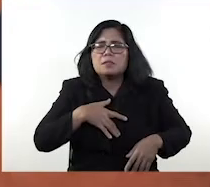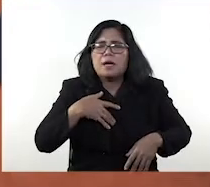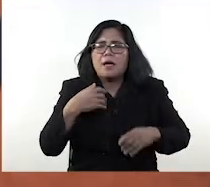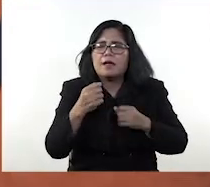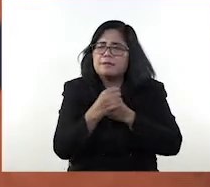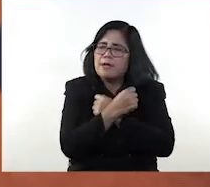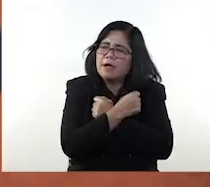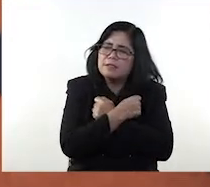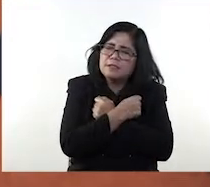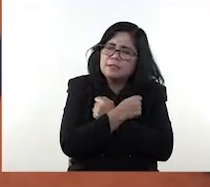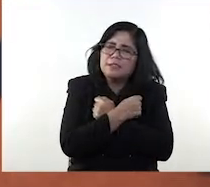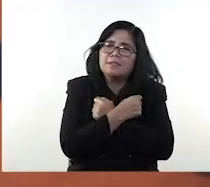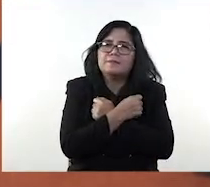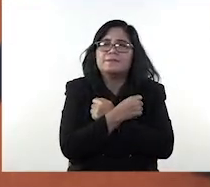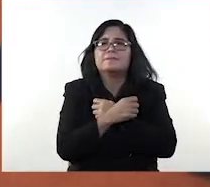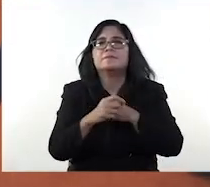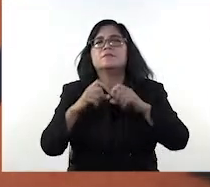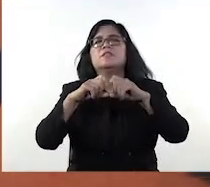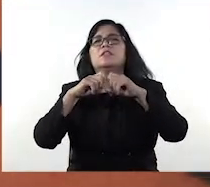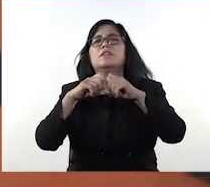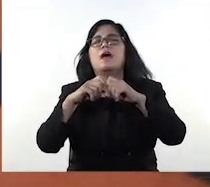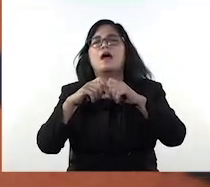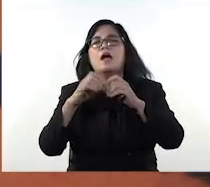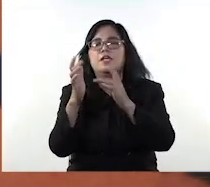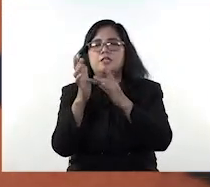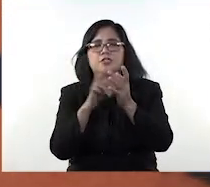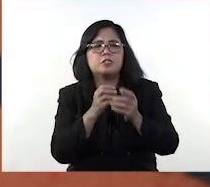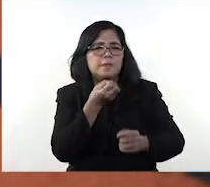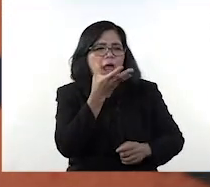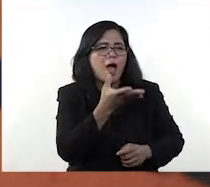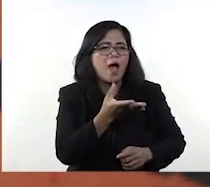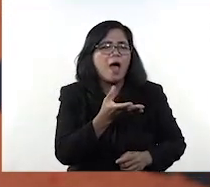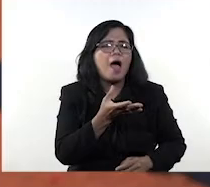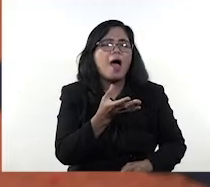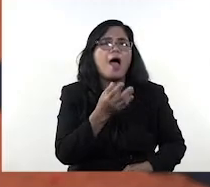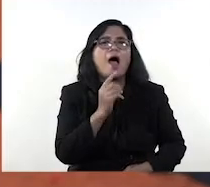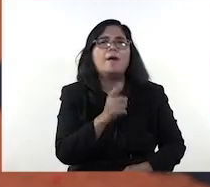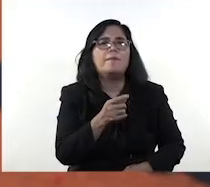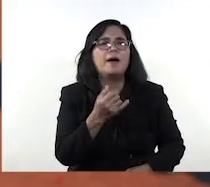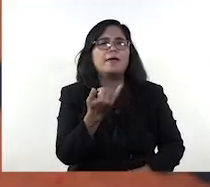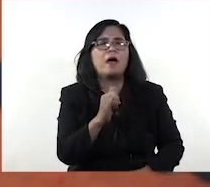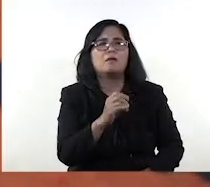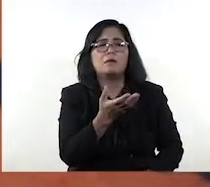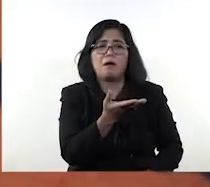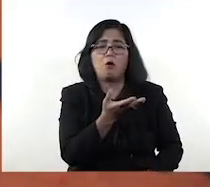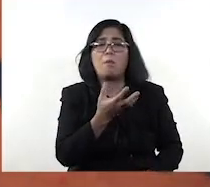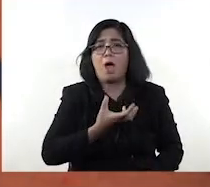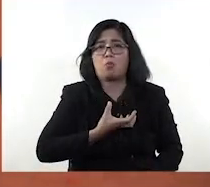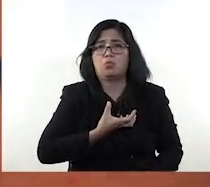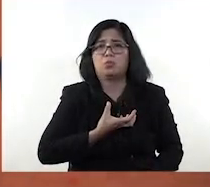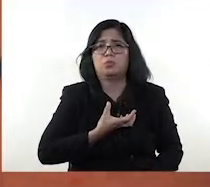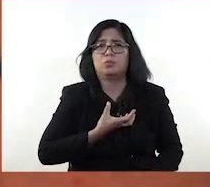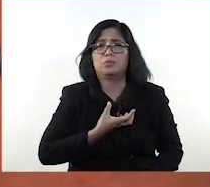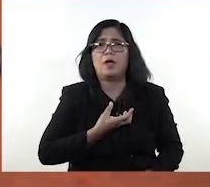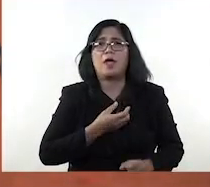berkaca-kaca Hai apa yang kau mau sudah kuperbuat pagi emang kamu AJ the